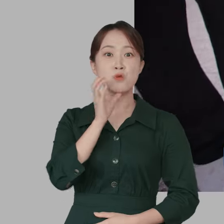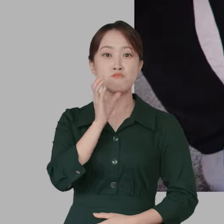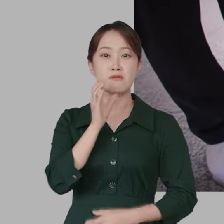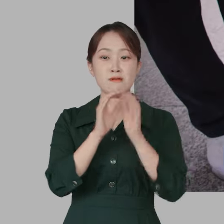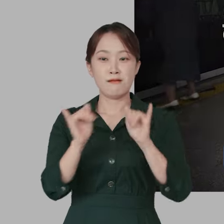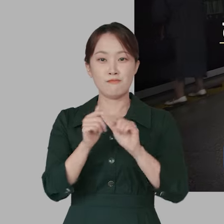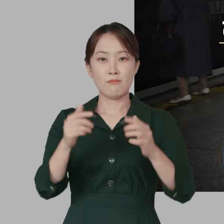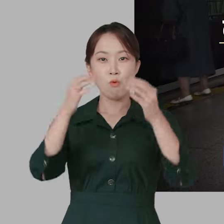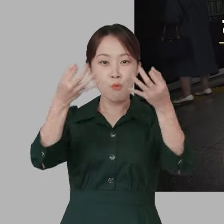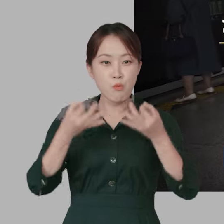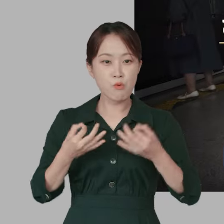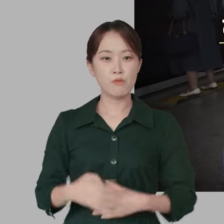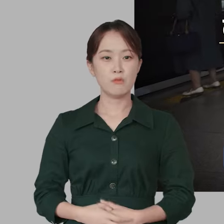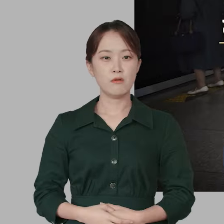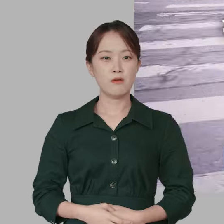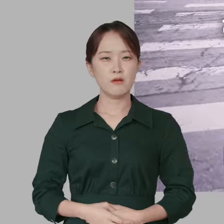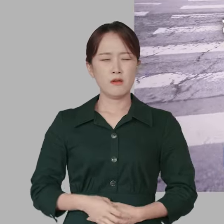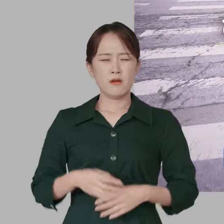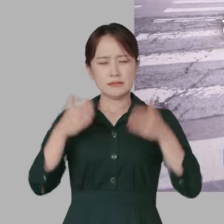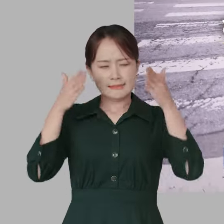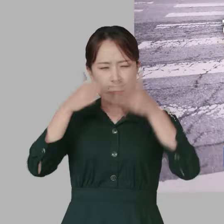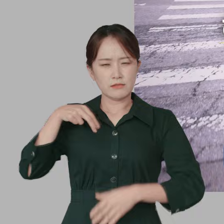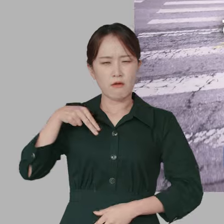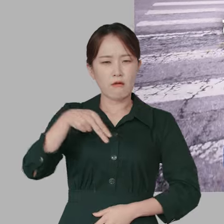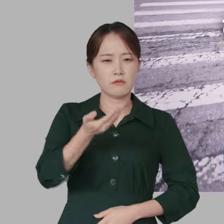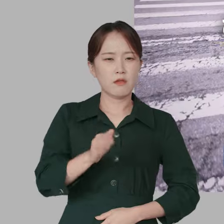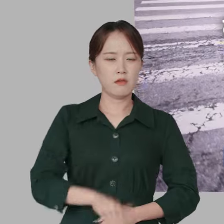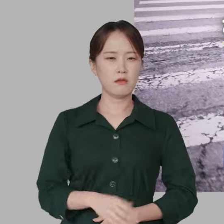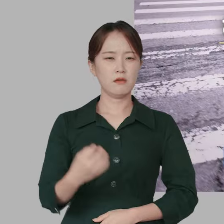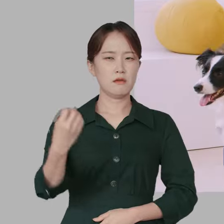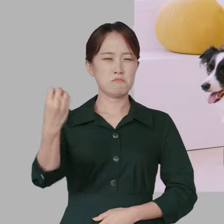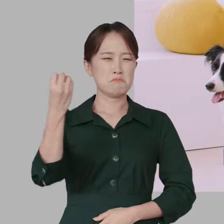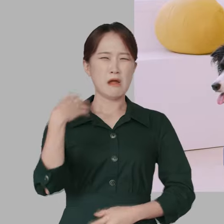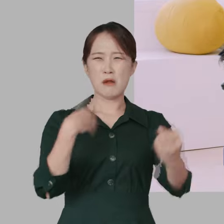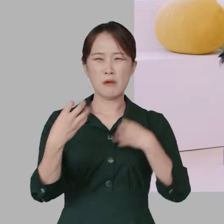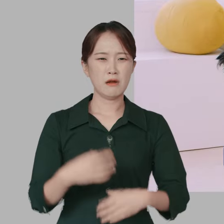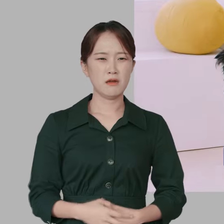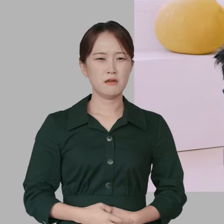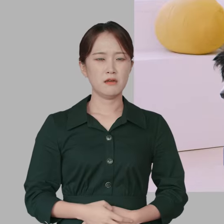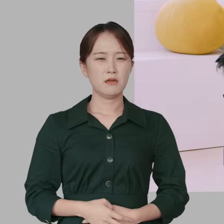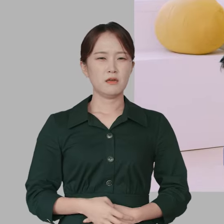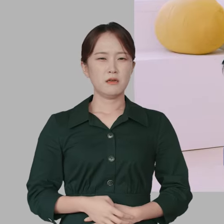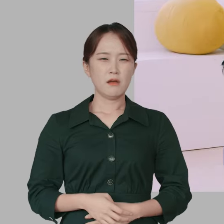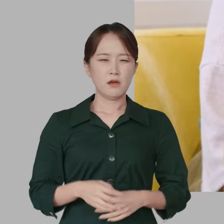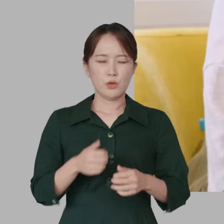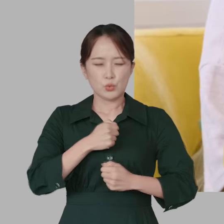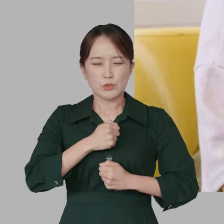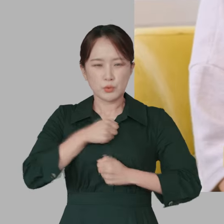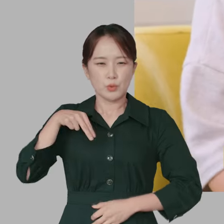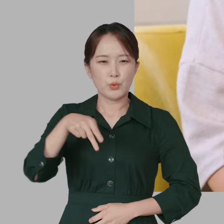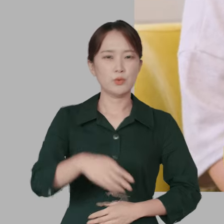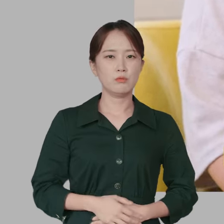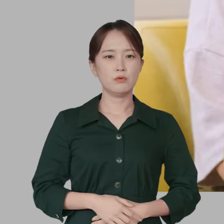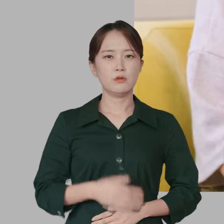만지기도 해요 상당히 지침해서 앞으로 걷고 있는데 누가 말 시킨다고 매번 쳐다보면 부딪히지 않게 걷는 게 힘드니까 그래서